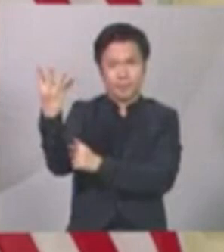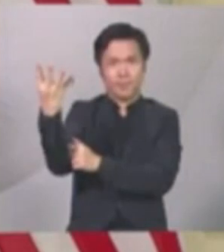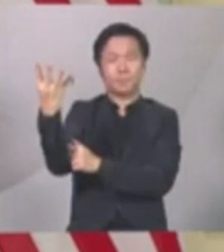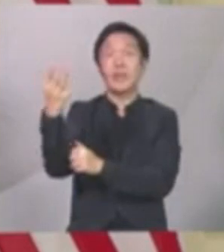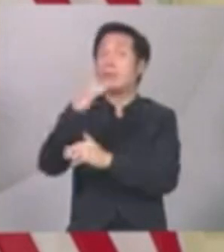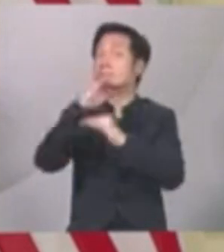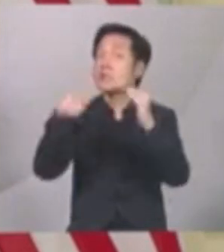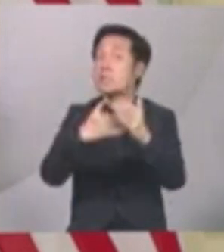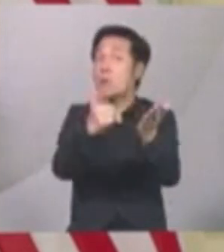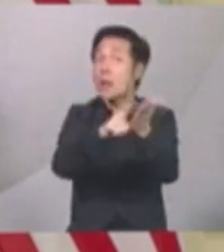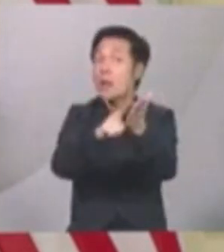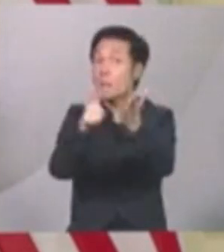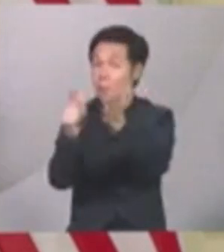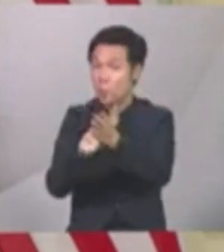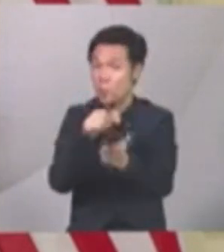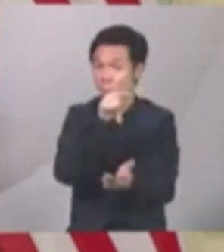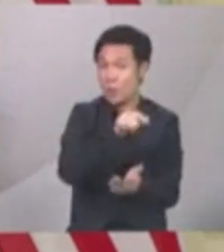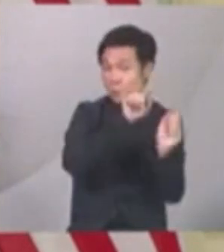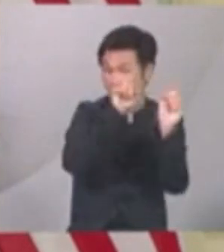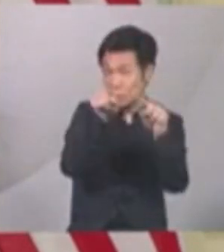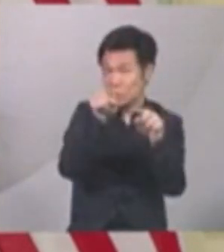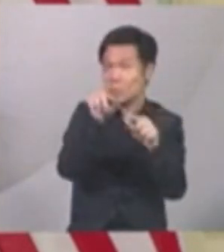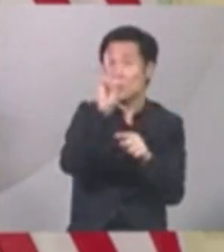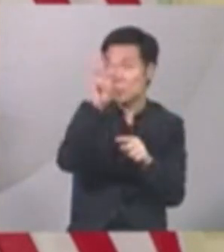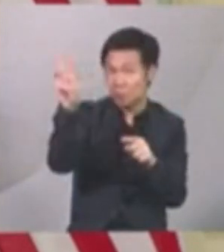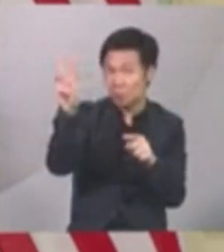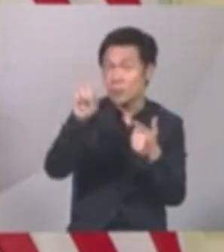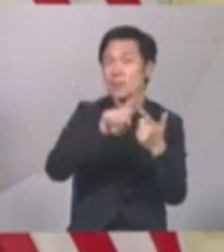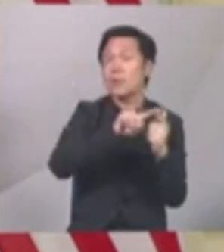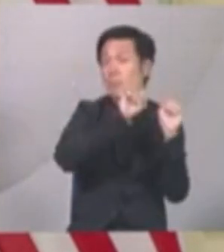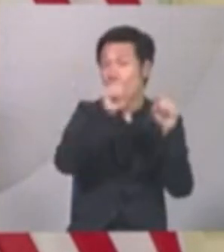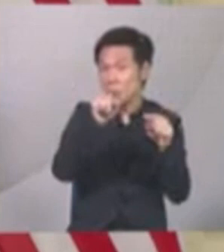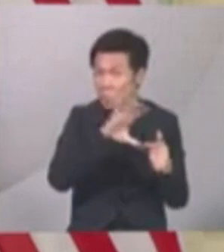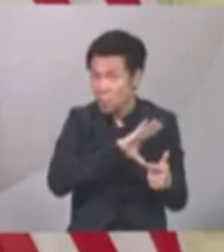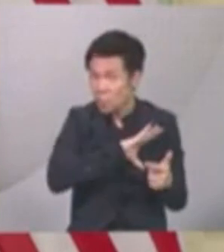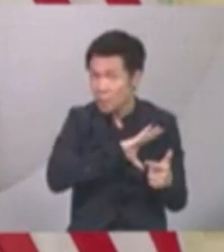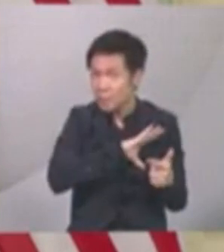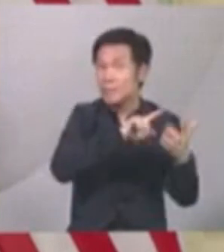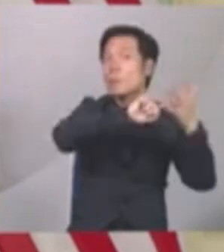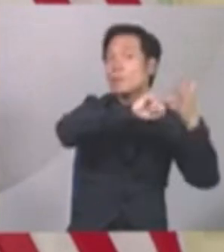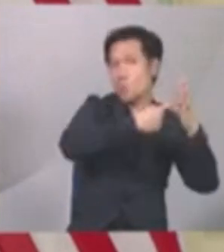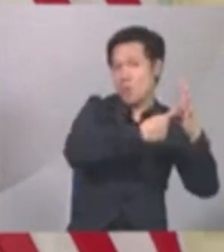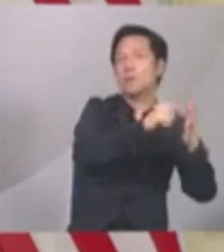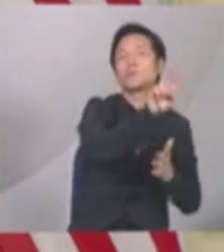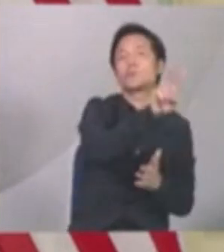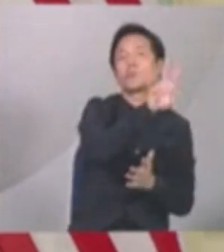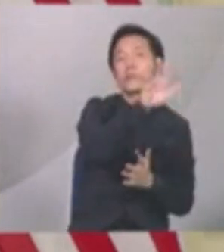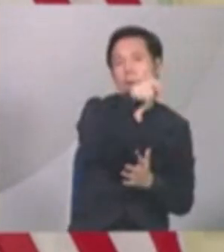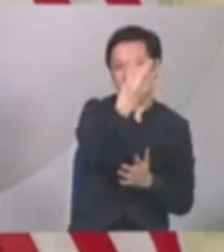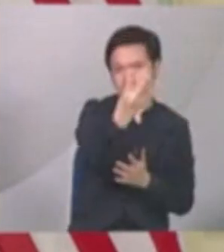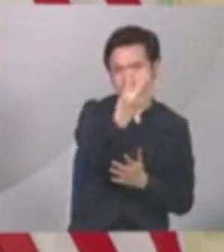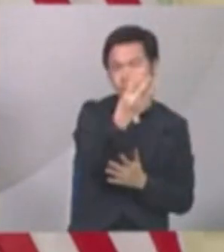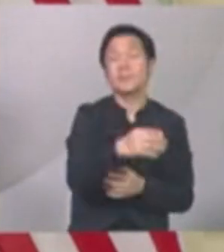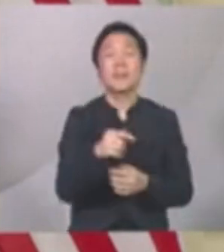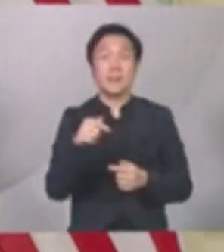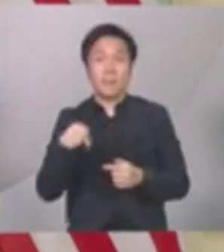setiap laporan ke balai polis ataupun online pun bermula 25 bulan. Dan waktu masa itulah kita akan melihat seramai